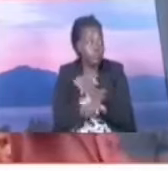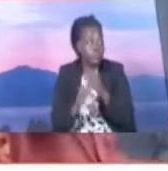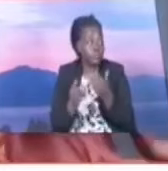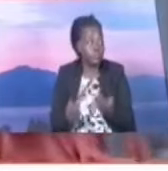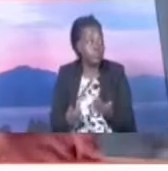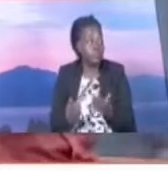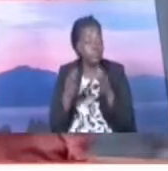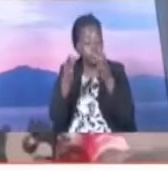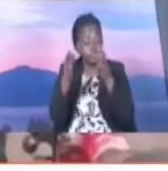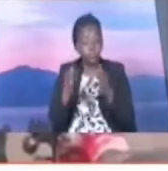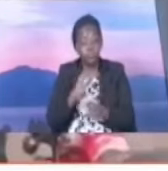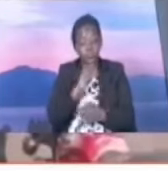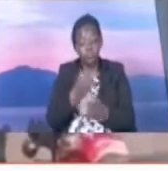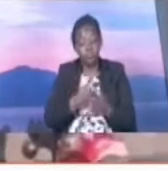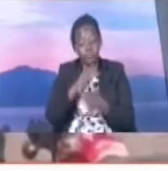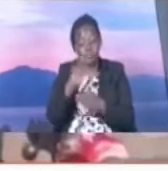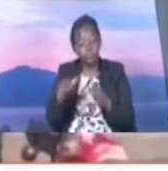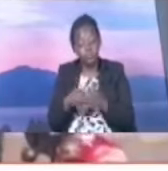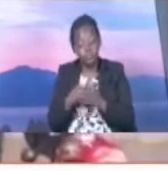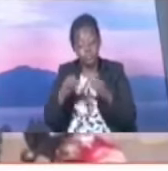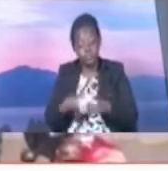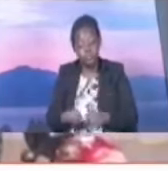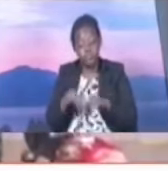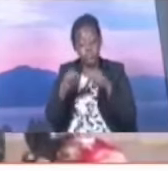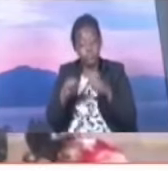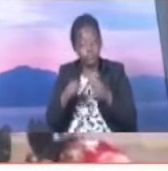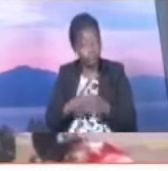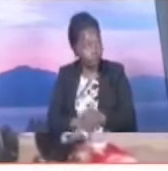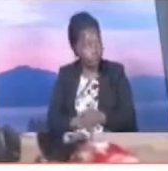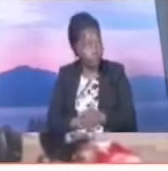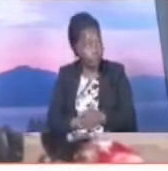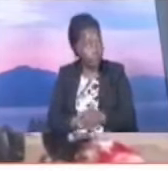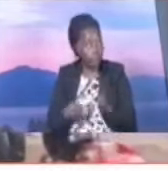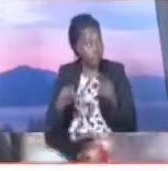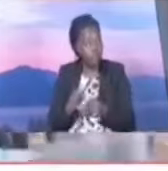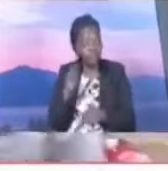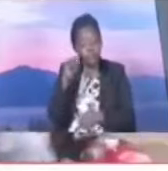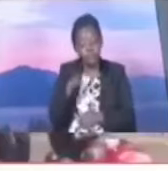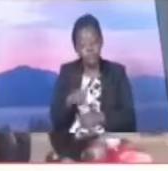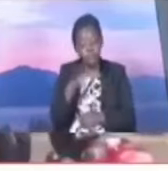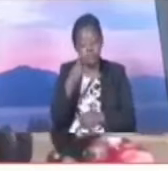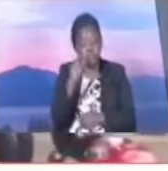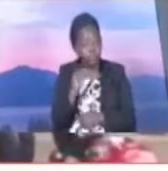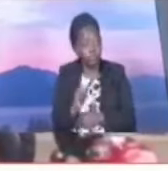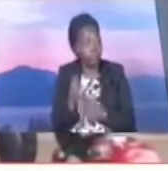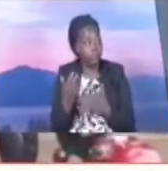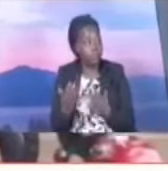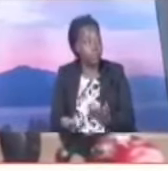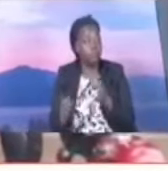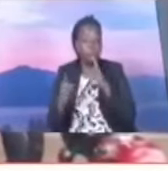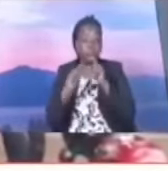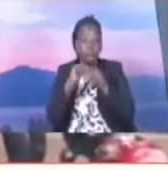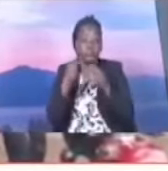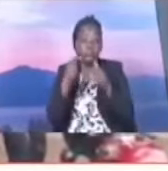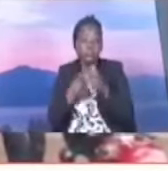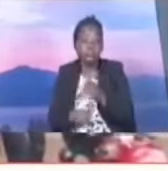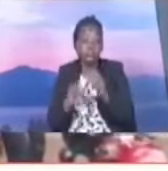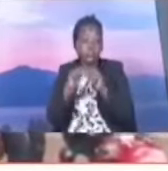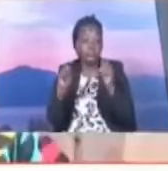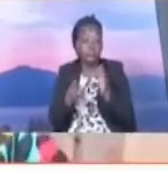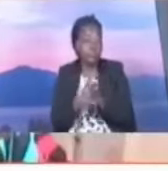batubba ebintu byaffe byonna. Sentebe na wulu nancha dorothe ne sentebe wanasa na 2M emre mkwale bogede kumenyi wa